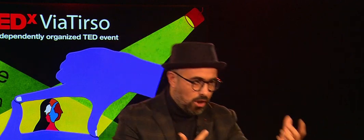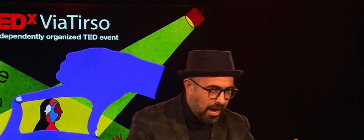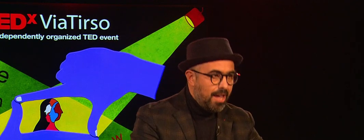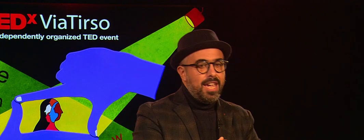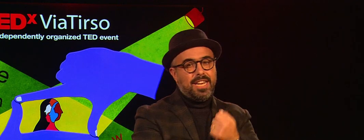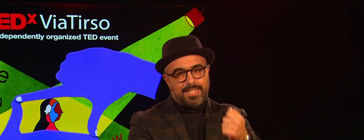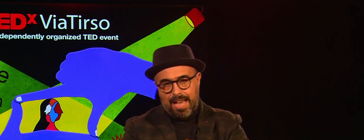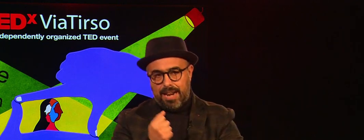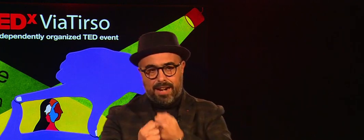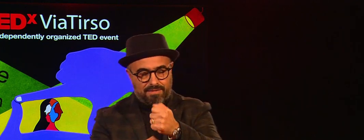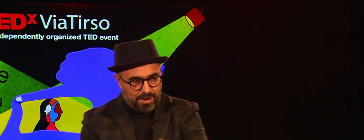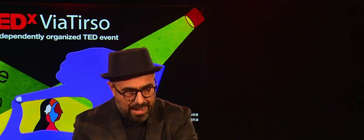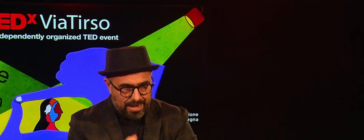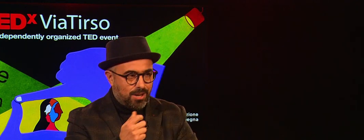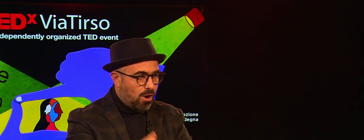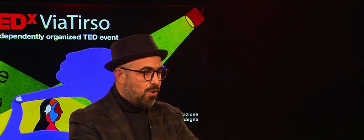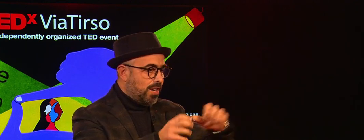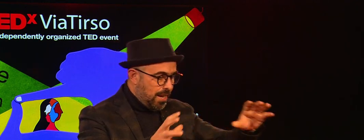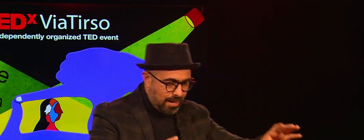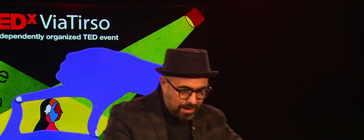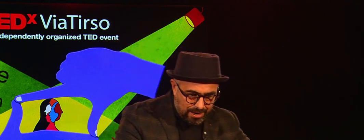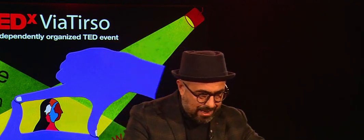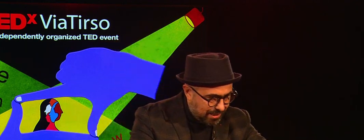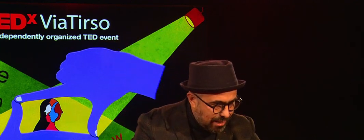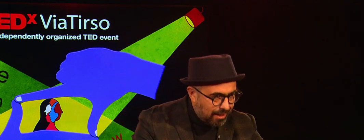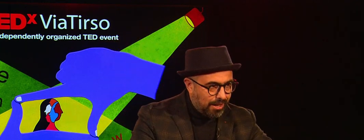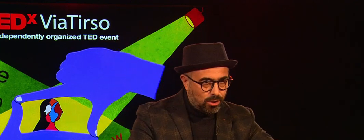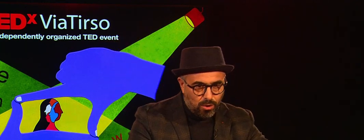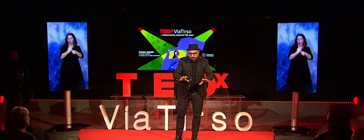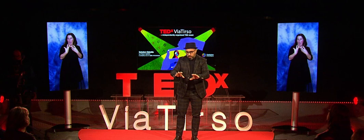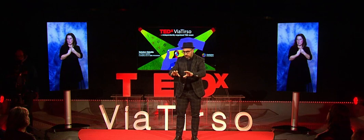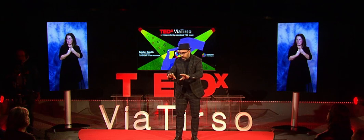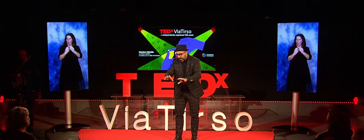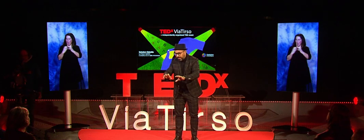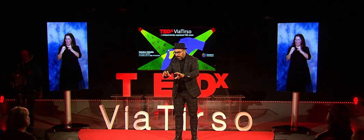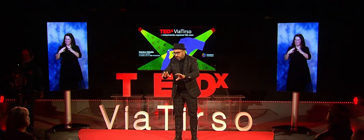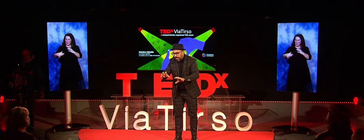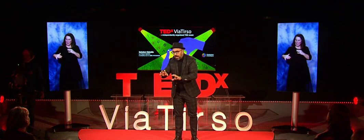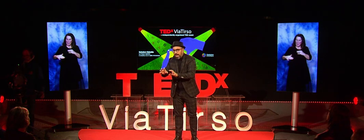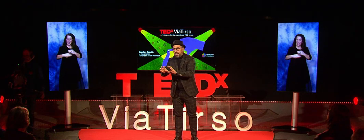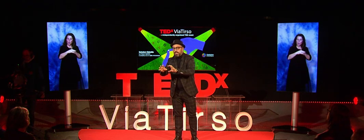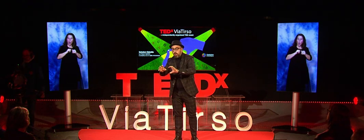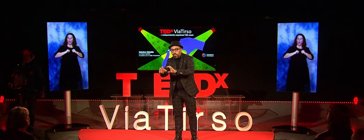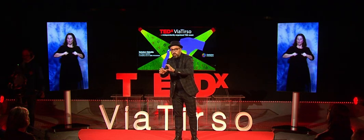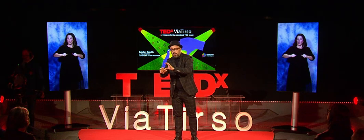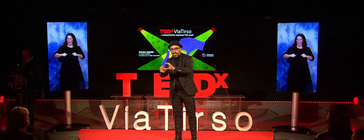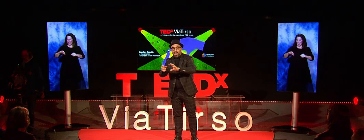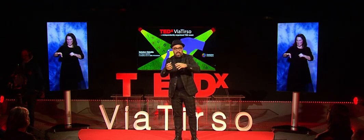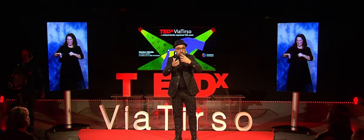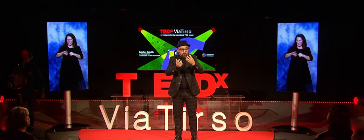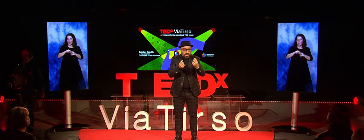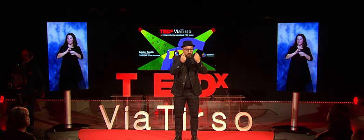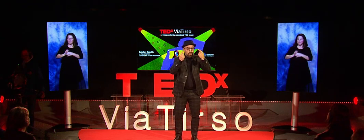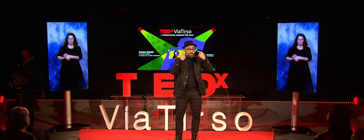di business cioè iniziare a lavorare con le aziende del territorio con i cittadini per creare delle opportunità